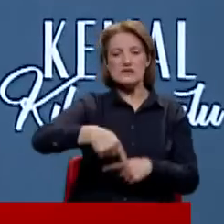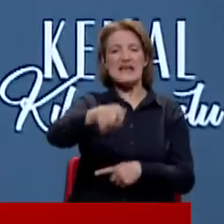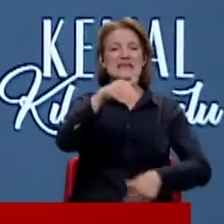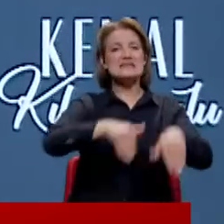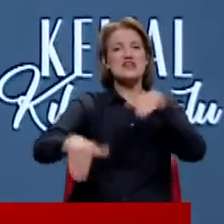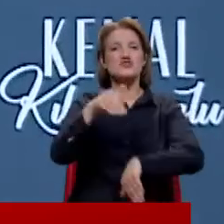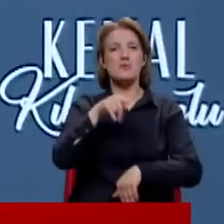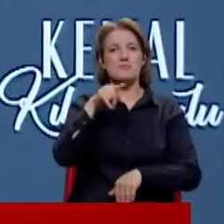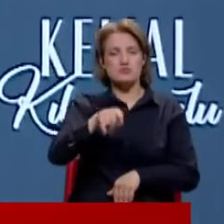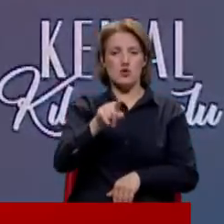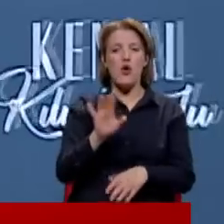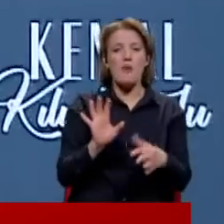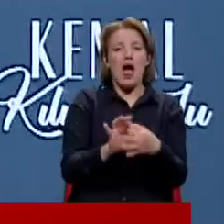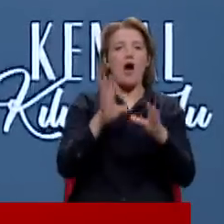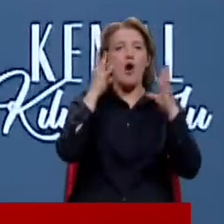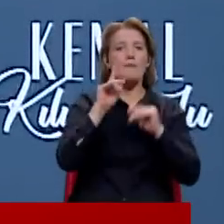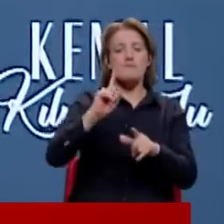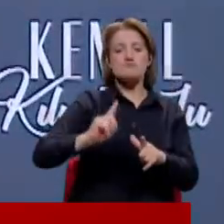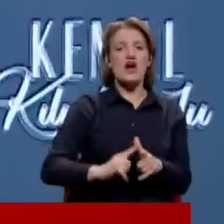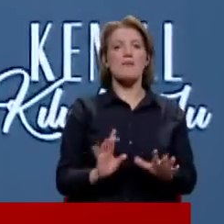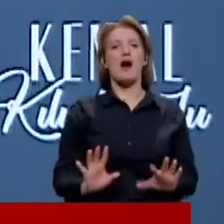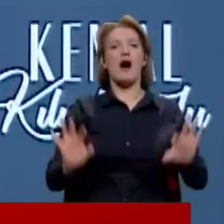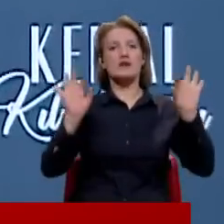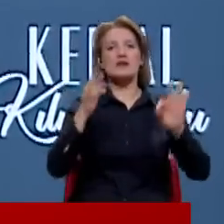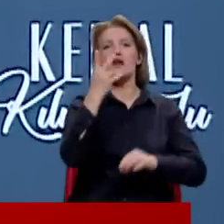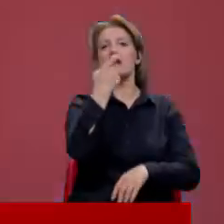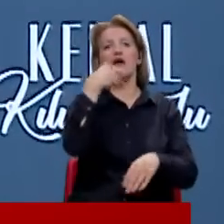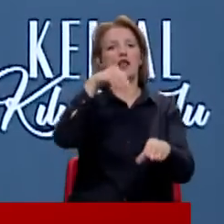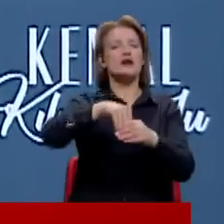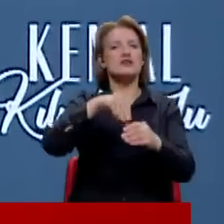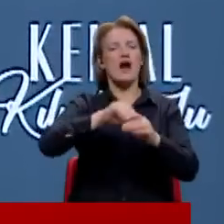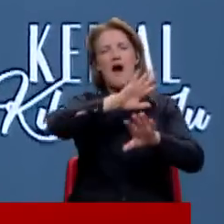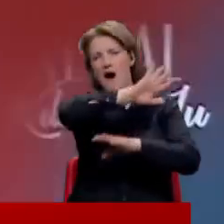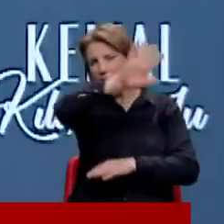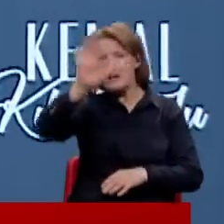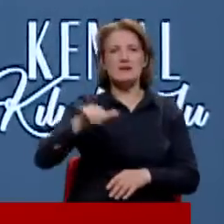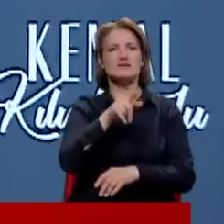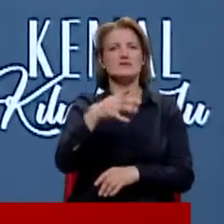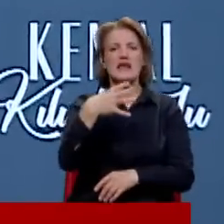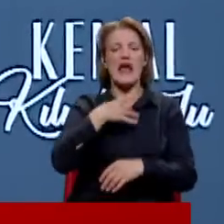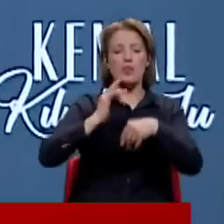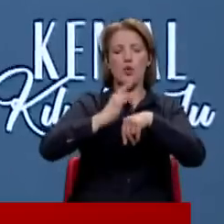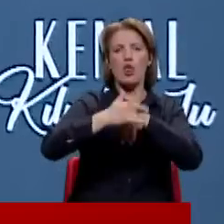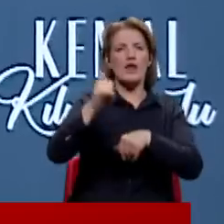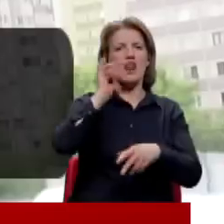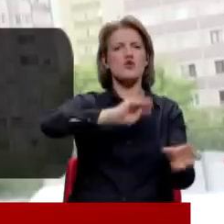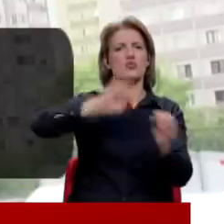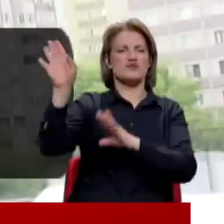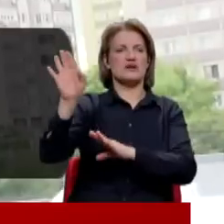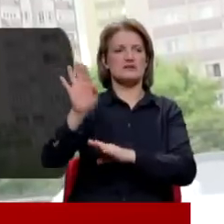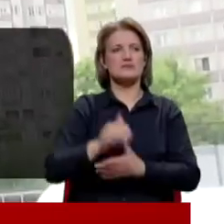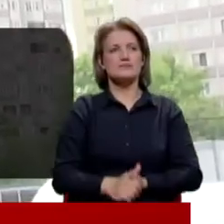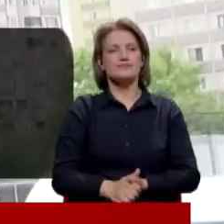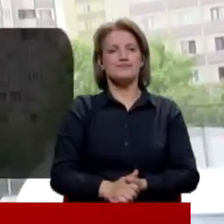seçim bu bağlamda önemlidir. Projemiz hazır. 2 yıl içinde herkesi kendi ülkelerine göndereceğiz.